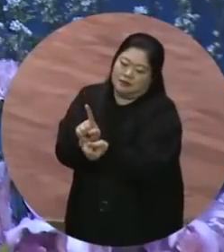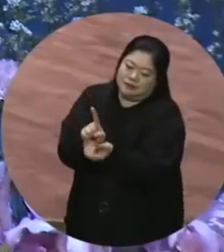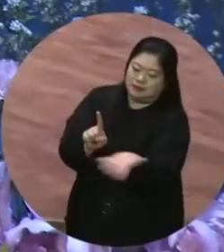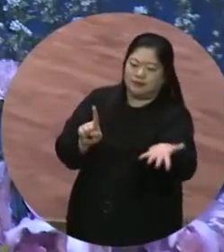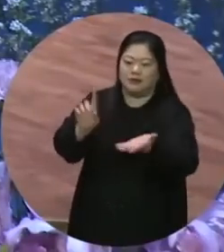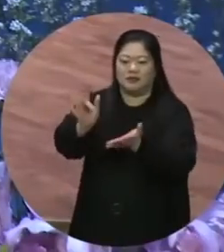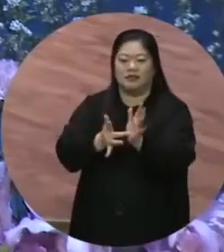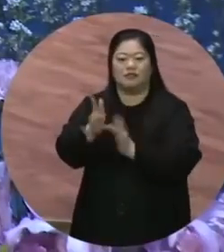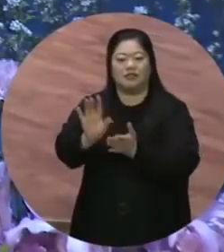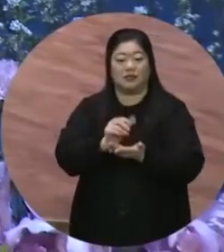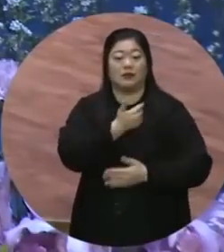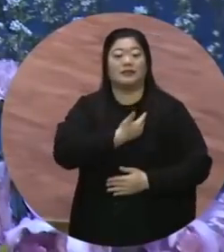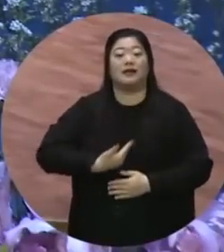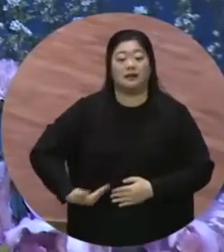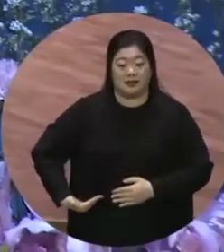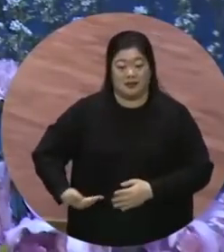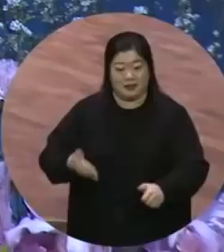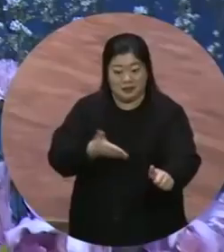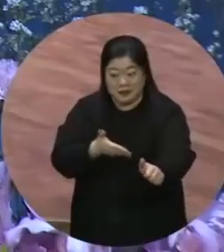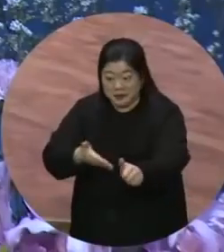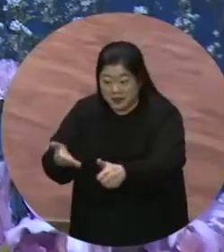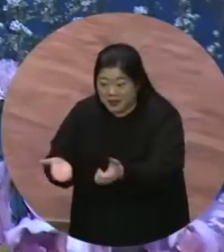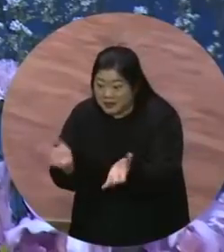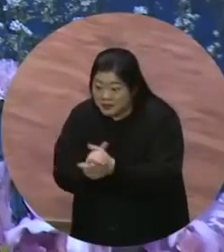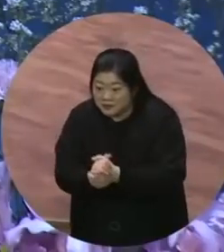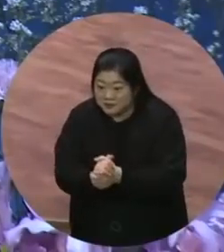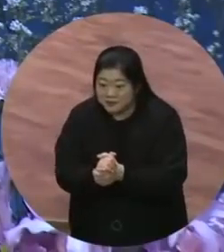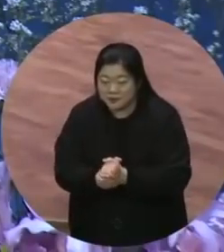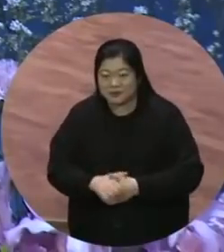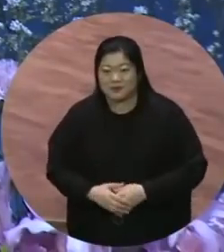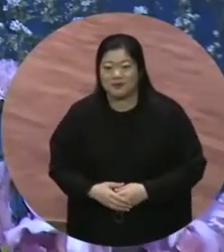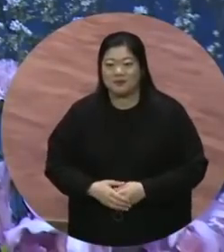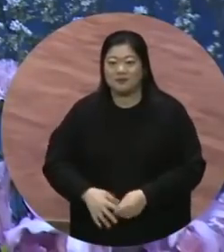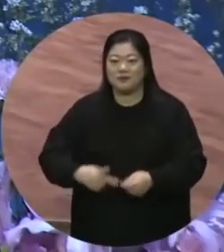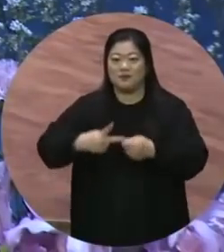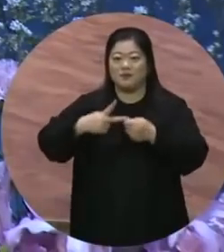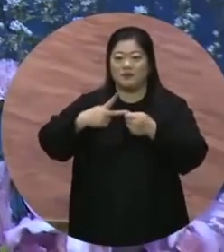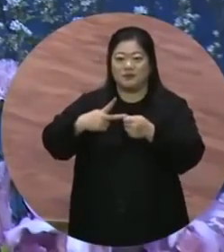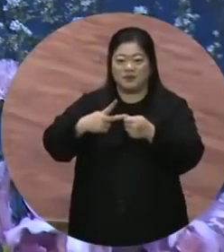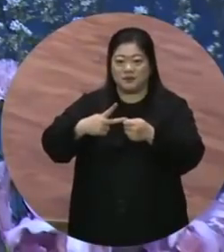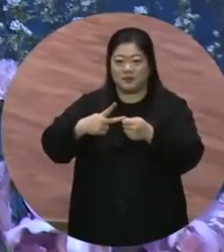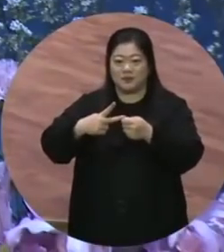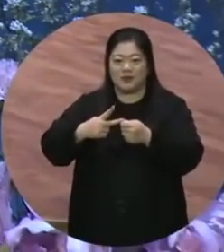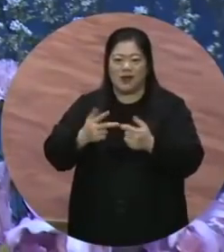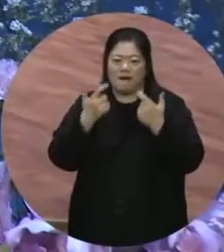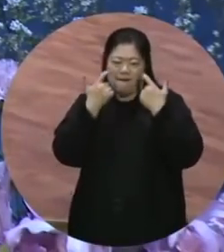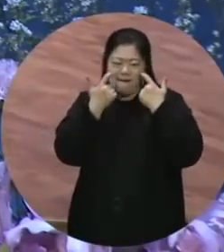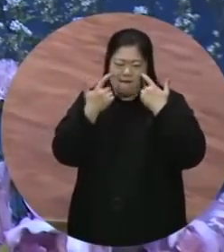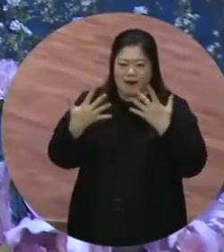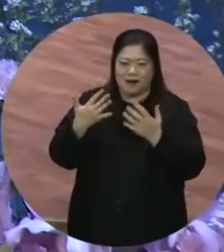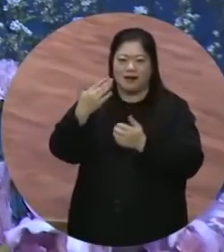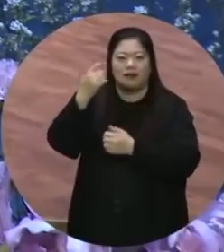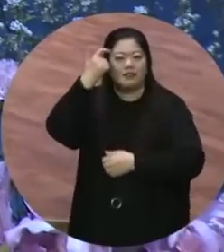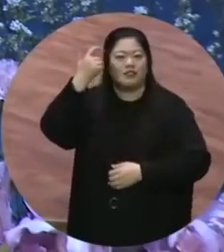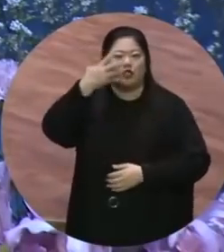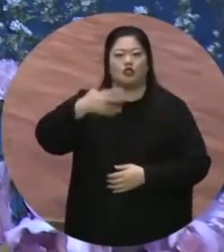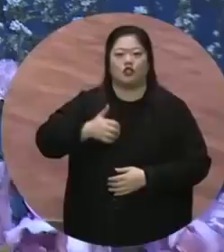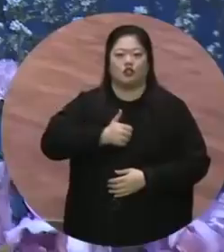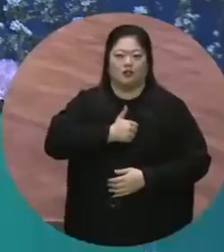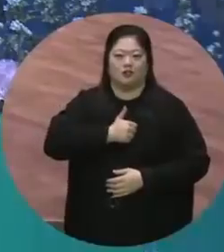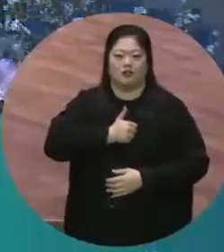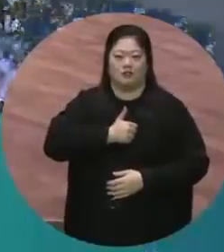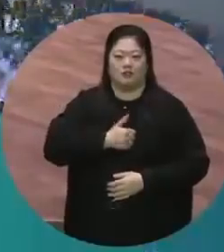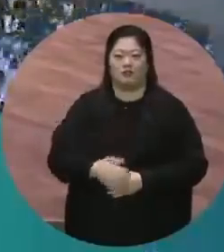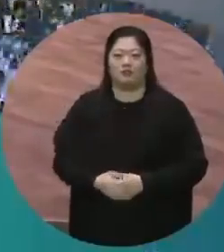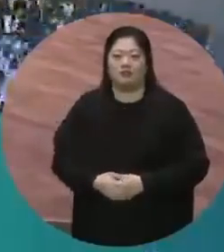다 되시기를 주님으로 축복합니다. 두 번째로 확실한 영적 정체성입니다. 5절로